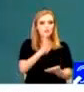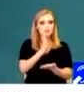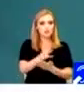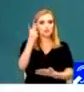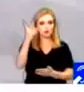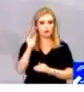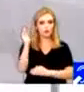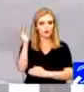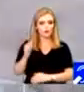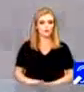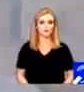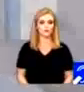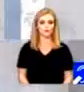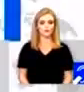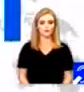și doi copii.